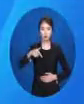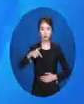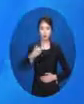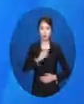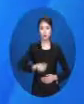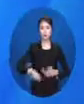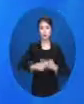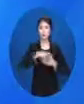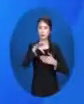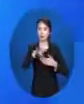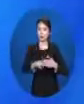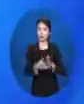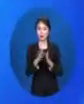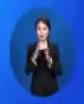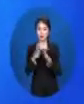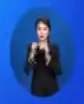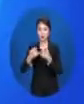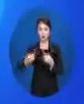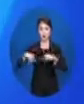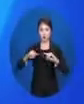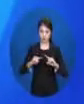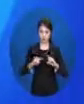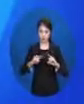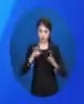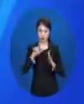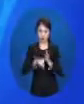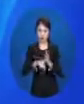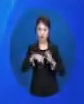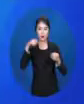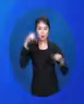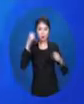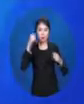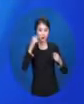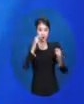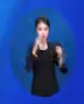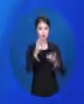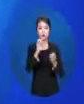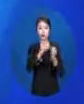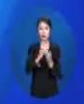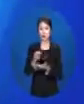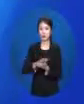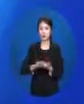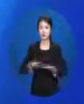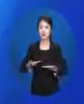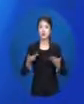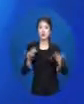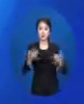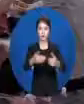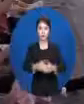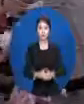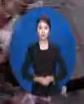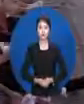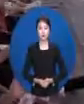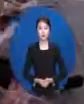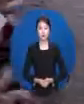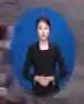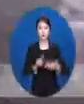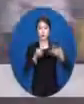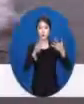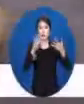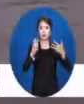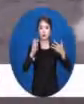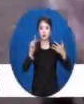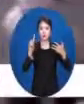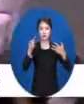보건소가 지역 주민이 참석한 가운데 신명나는 마당극과 전래놀이를 선보여 눈길을 끌었습니다. 지난